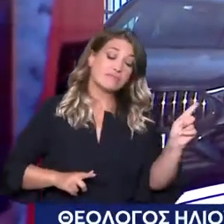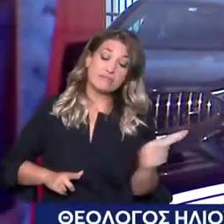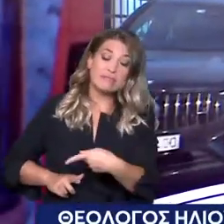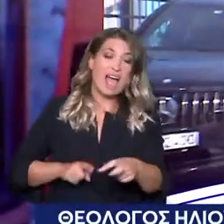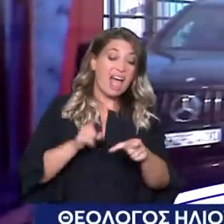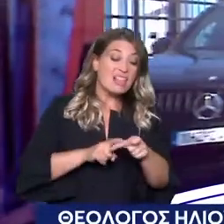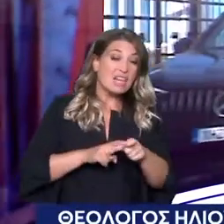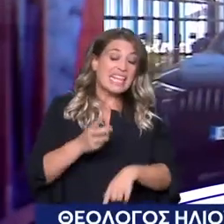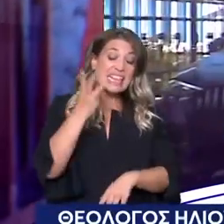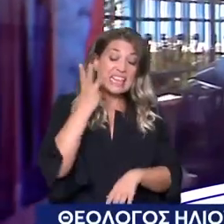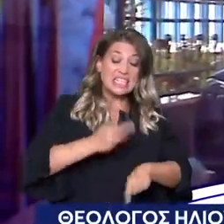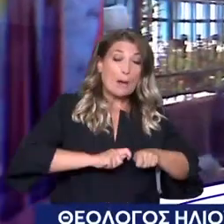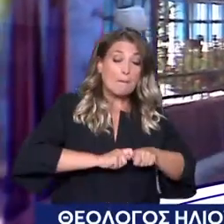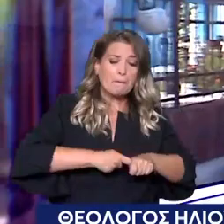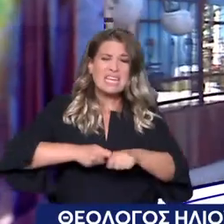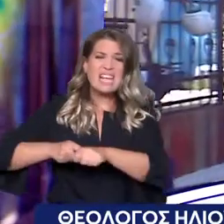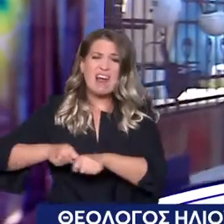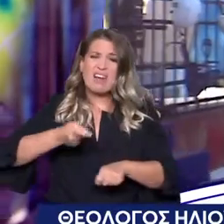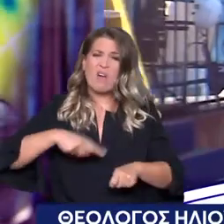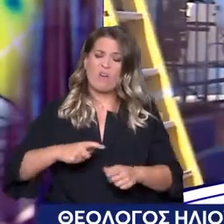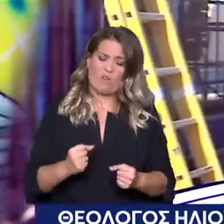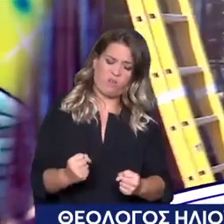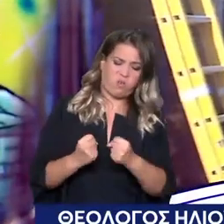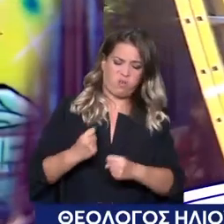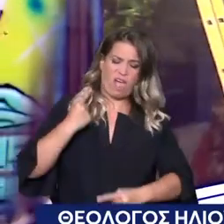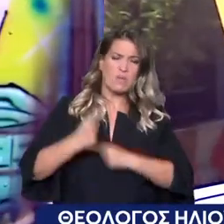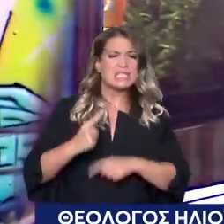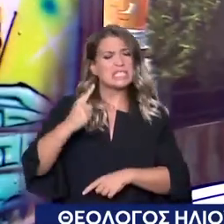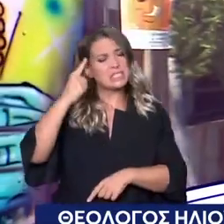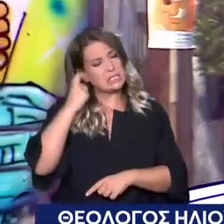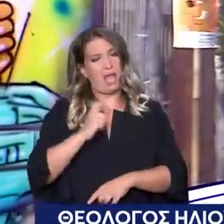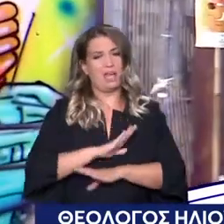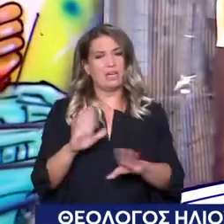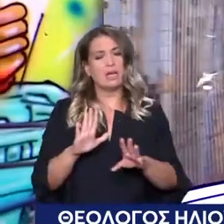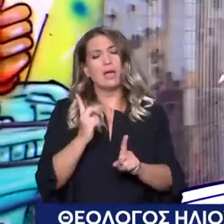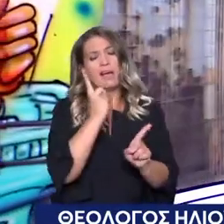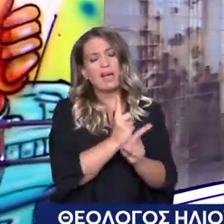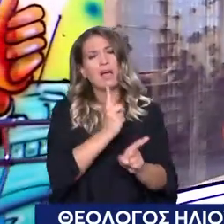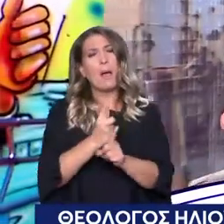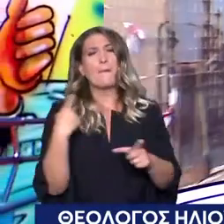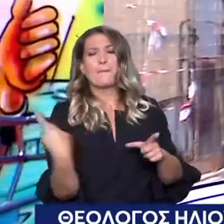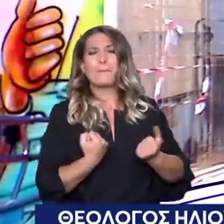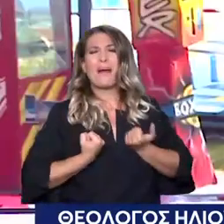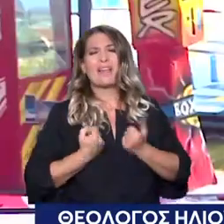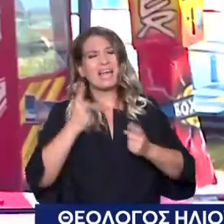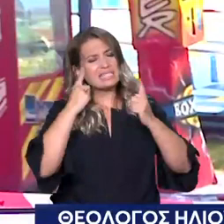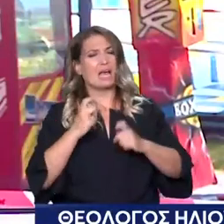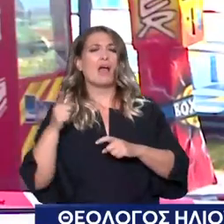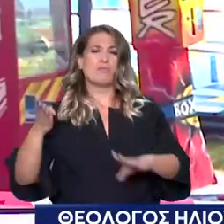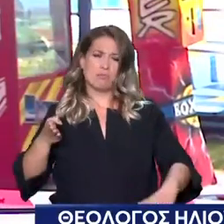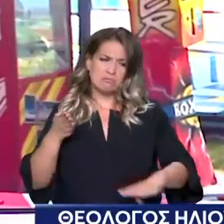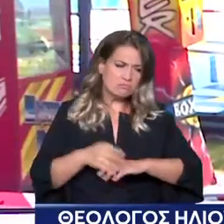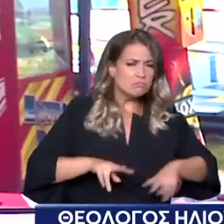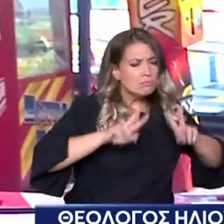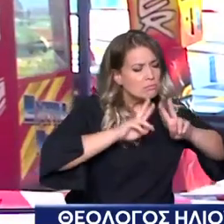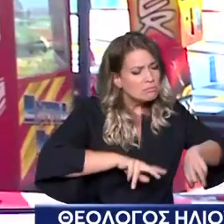εδώ 3 μηχανικοί πιστοποιημένη εταιρεία με έδρα στην Αθήνα που εξειδικεύεται σε αυτά τα παιχνίδια. Έλεγξαν τα πάντα, Νίκο. Και